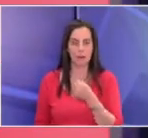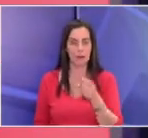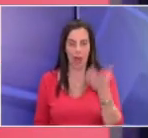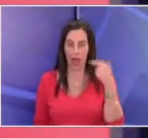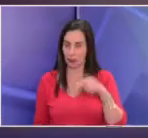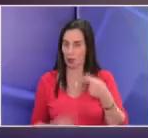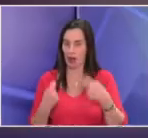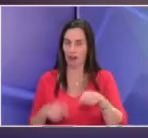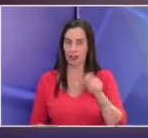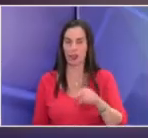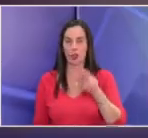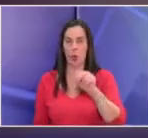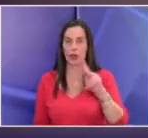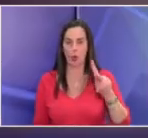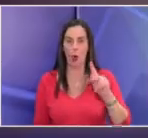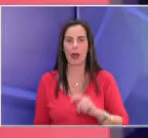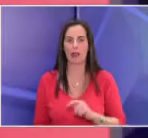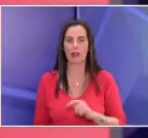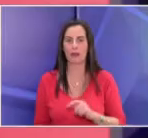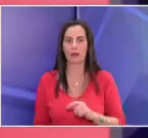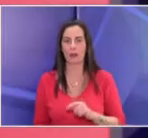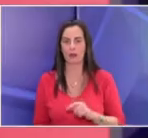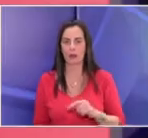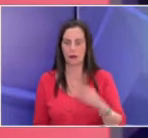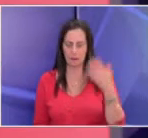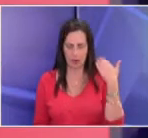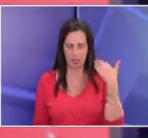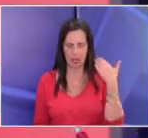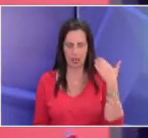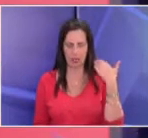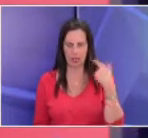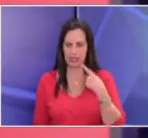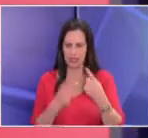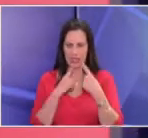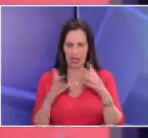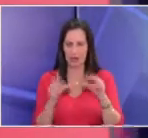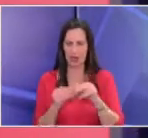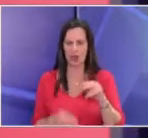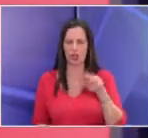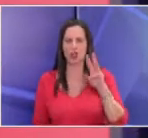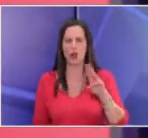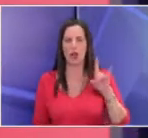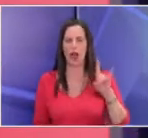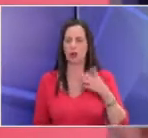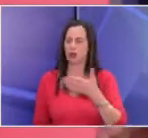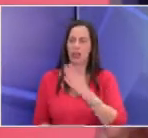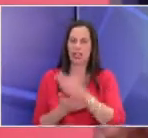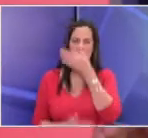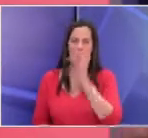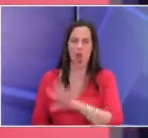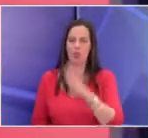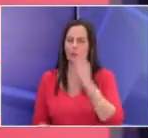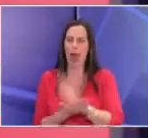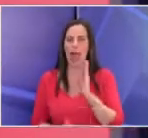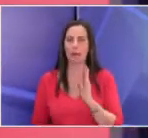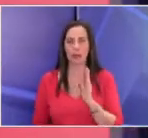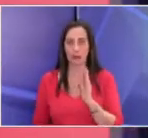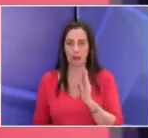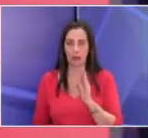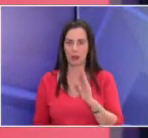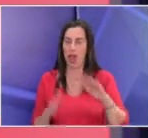כן, אז אם אתם באים לשוק הקרמל, אז תיזהרו. אתה מבין, עשו לחרה שיהיה לו על הכיפק.